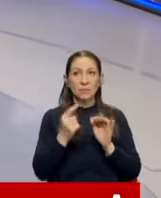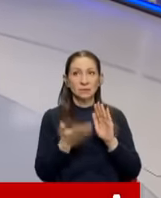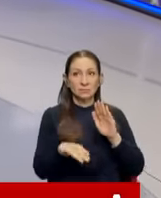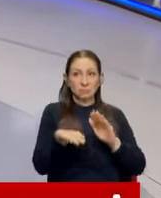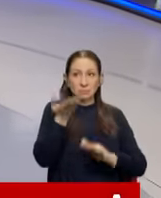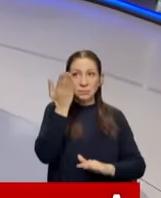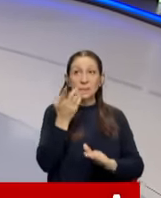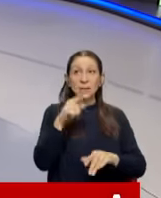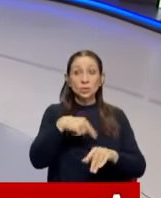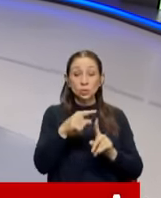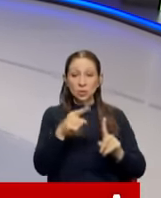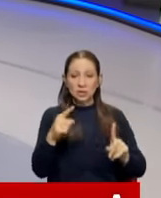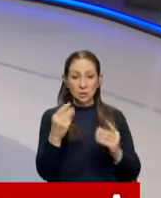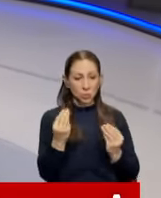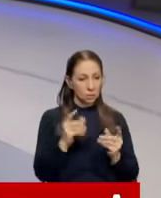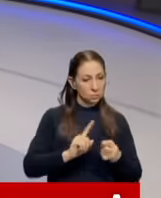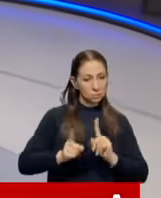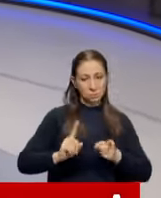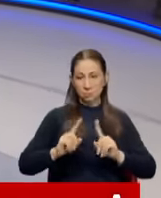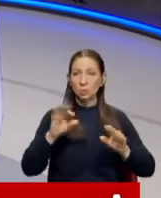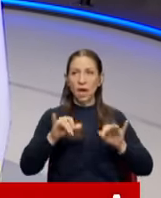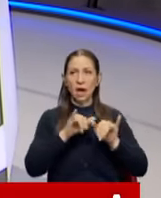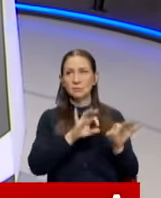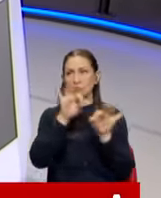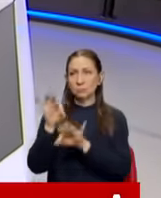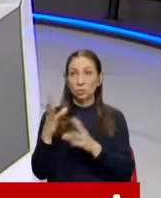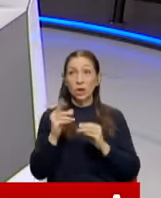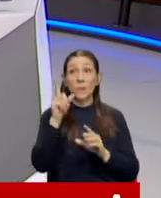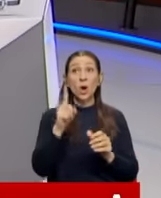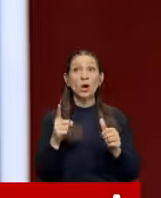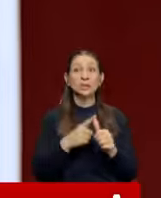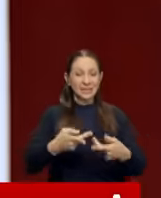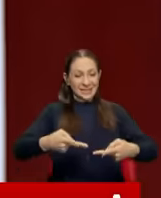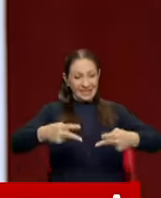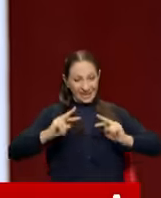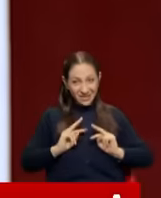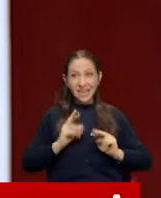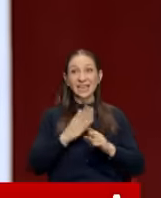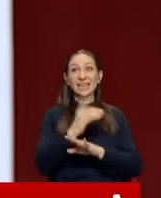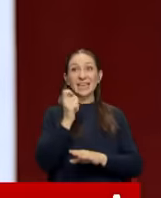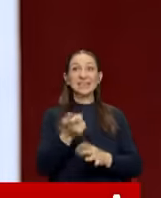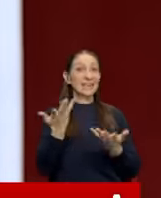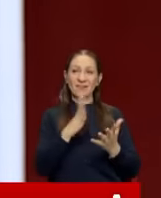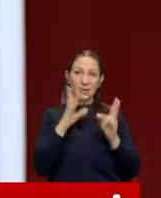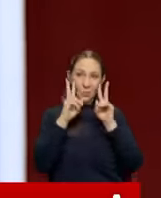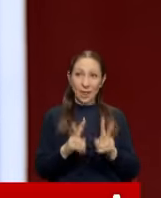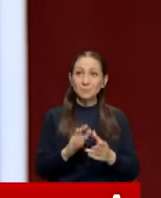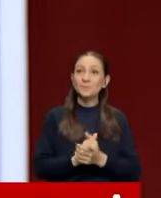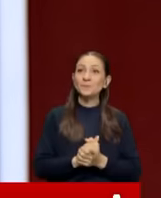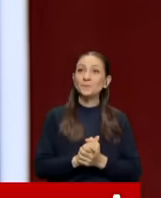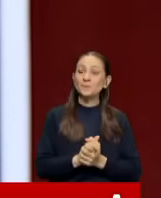arttırdık Bir de süreçleri verimli yönettik Burada da aynı şeyleri yapacağız ama önce bir devr alalım bir gerçek durumu görelim